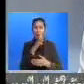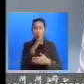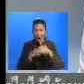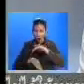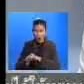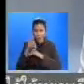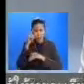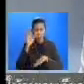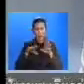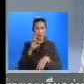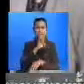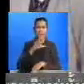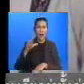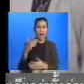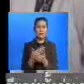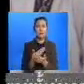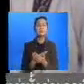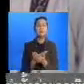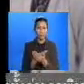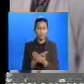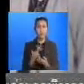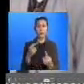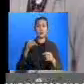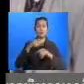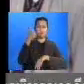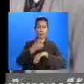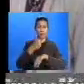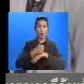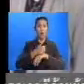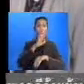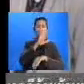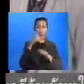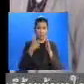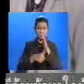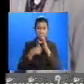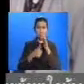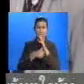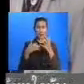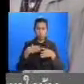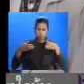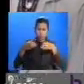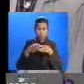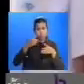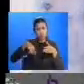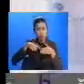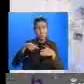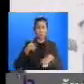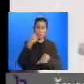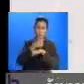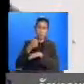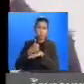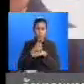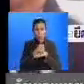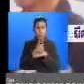มูลค่ากว่า 7ล้านบาทค่ะเจ้าหน้าที่กรมสรรพสามิตพื้นที่สระแก้วพร้อมด้วยนายสานิตนาสุขศรีผู้ว่าราชการ